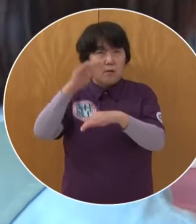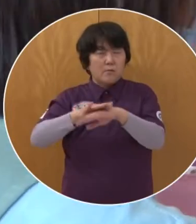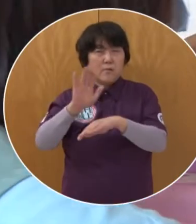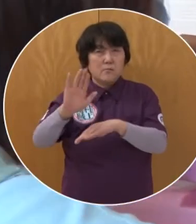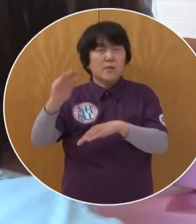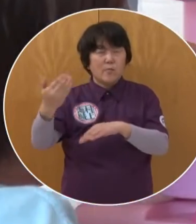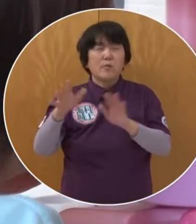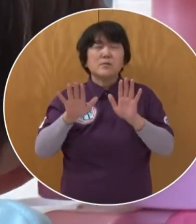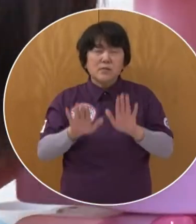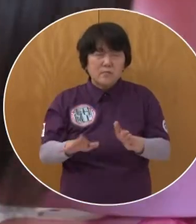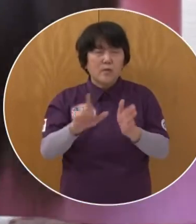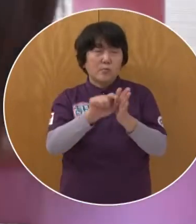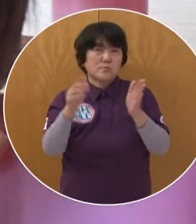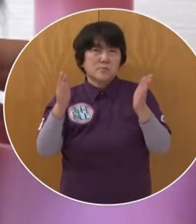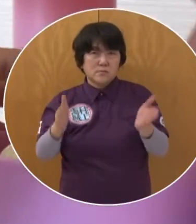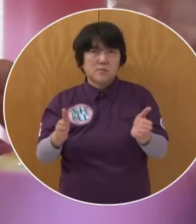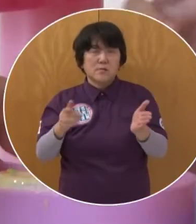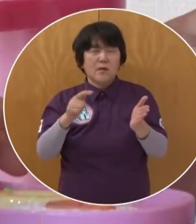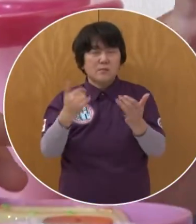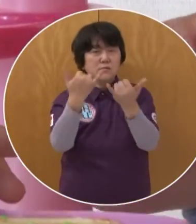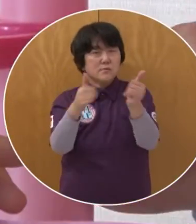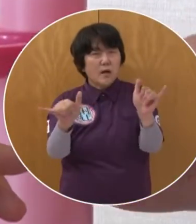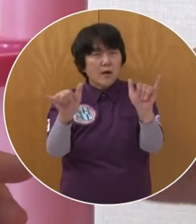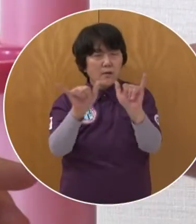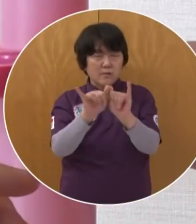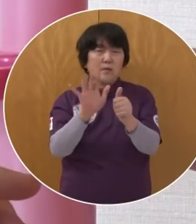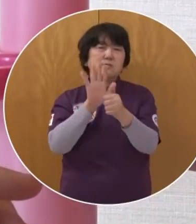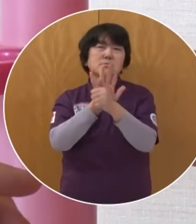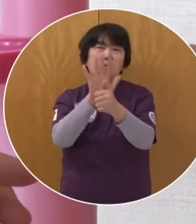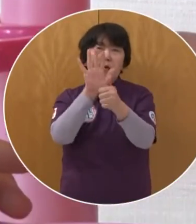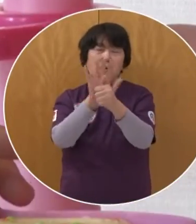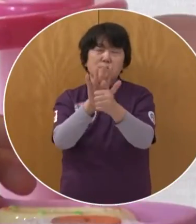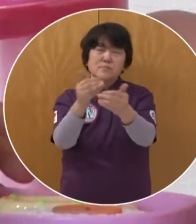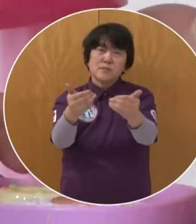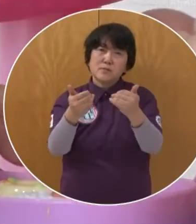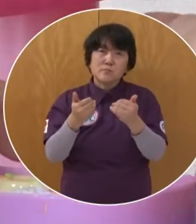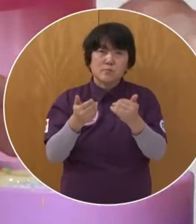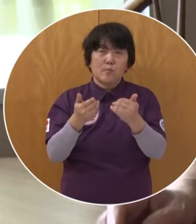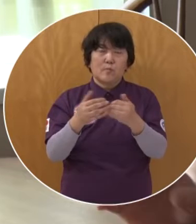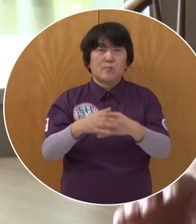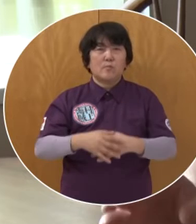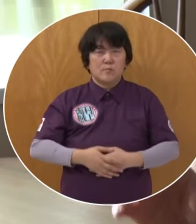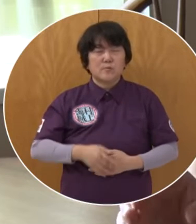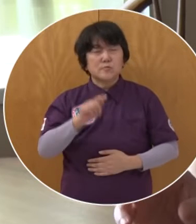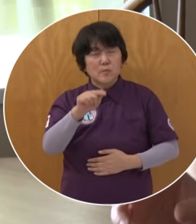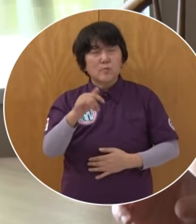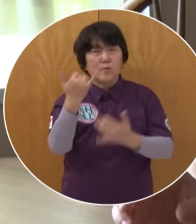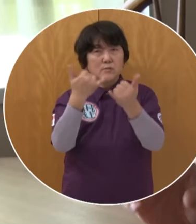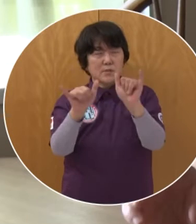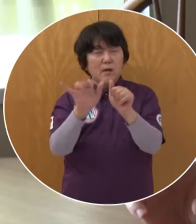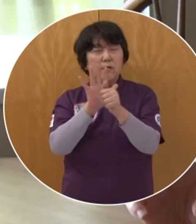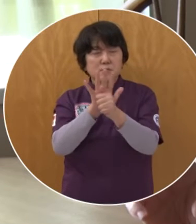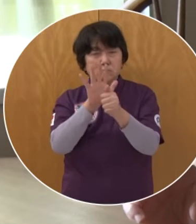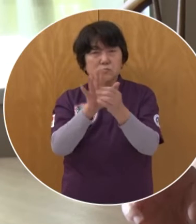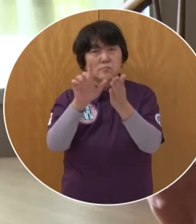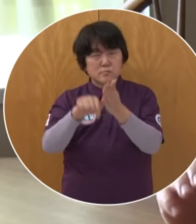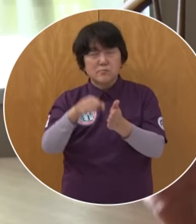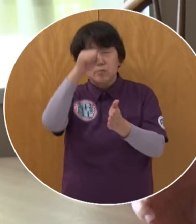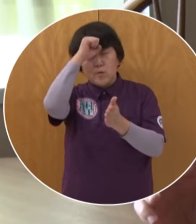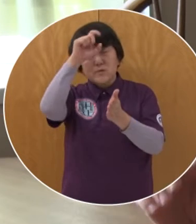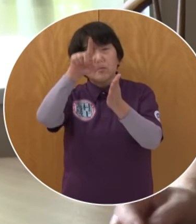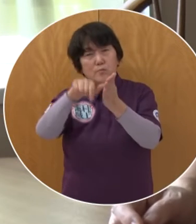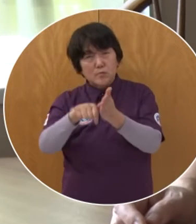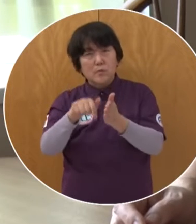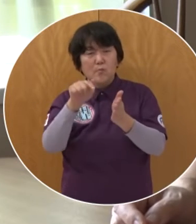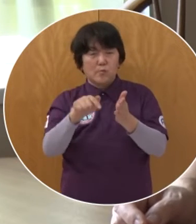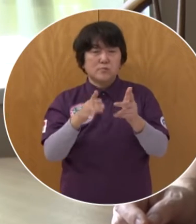私はもう時代が変わってきてて、やはり社会で支援をしなければ、お父さんお母さん大変な時代になっていると。その社会で支援する中での病気の時には、じゃあこういう